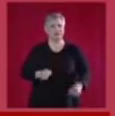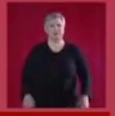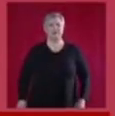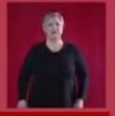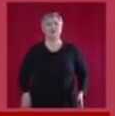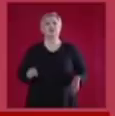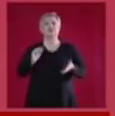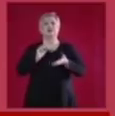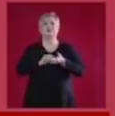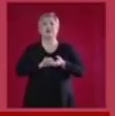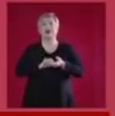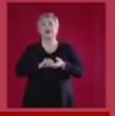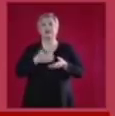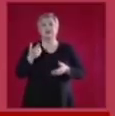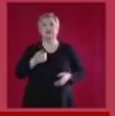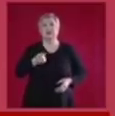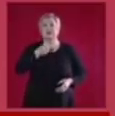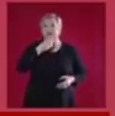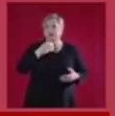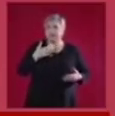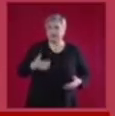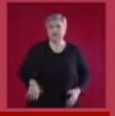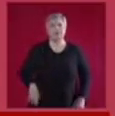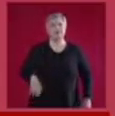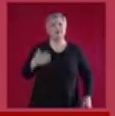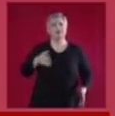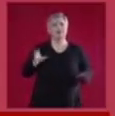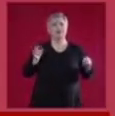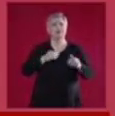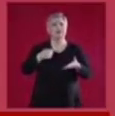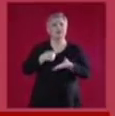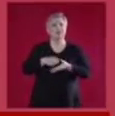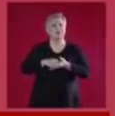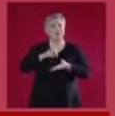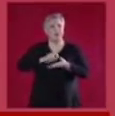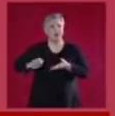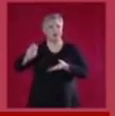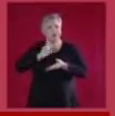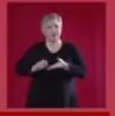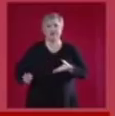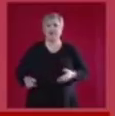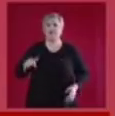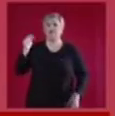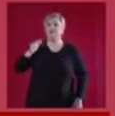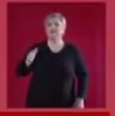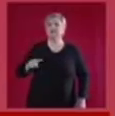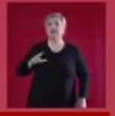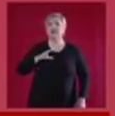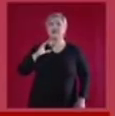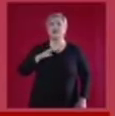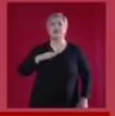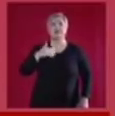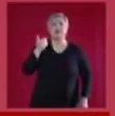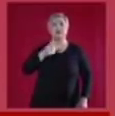ότι δεν θέλουν τη διατήρηση του αφορολογήτου τους είχε ξεφύγει ότι δεν θέλουν την αύξηση του κατώτατου μισθού τους είχε ξεφύγει ότι δεν